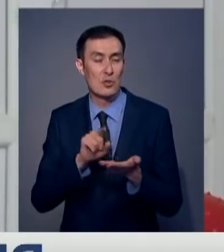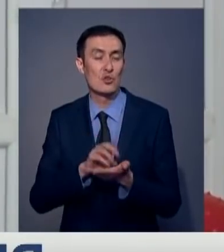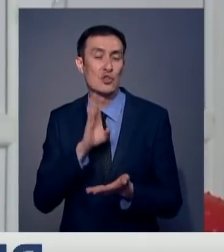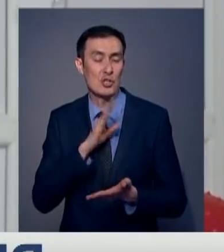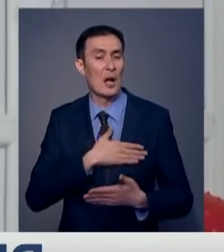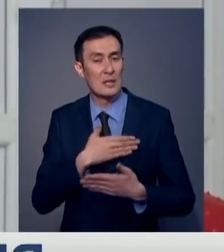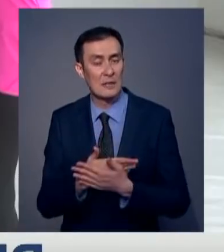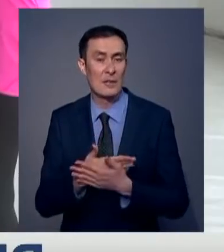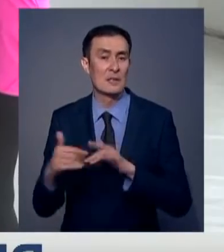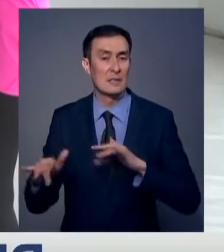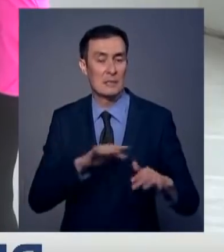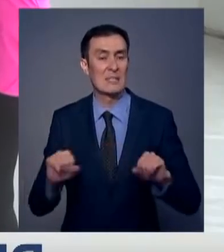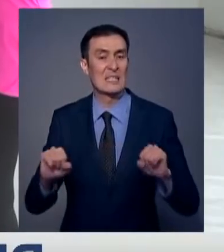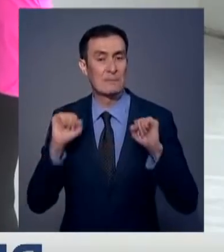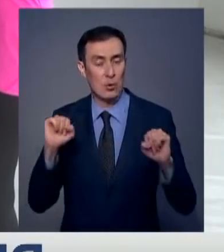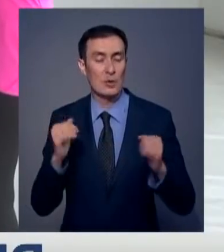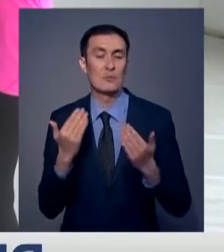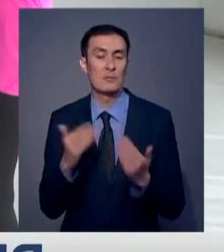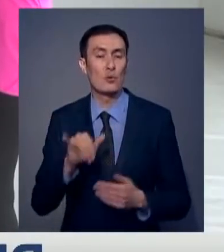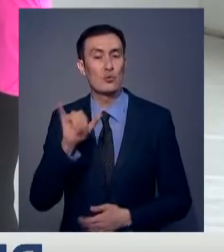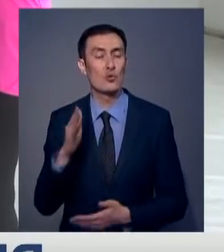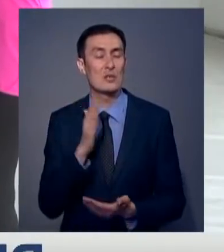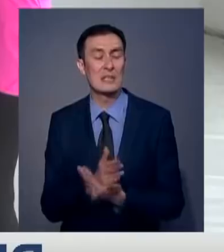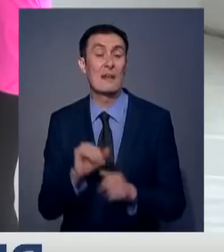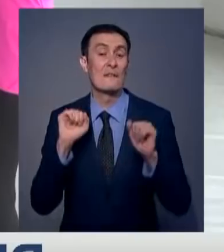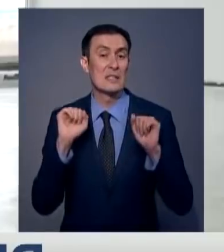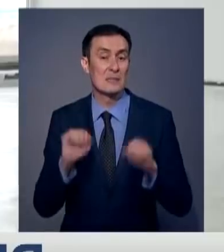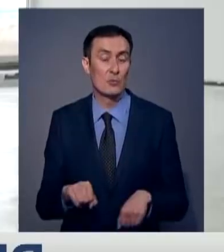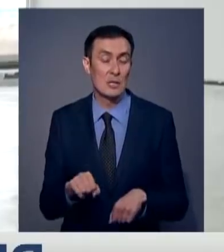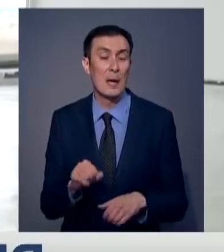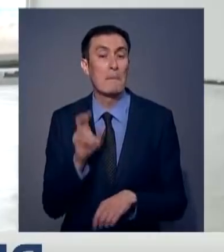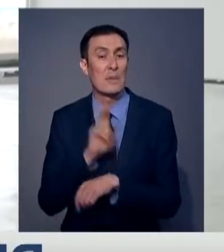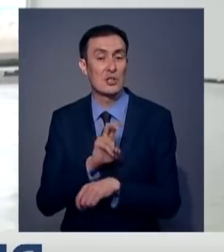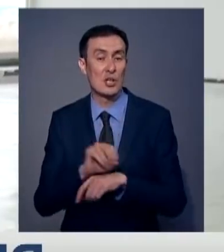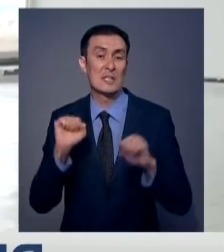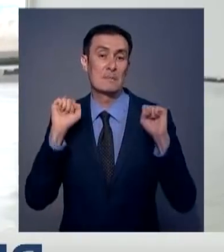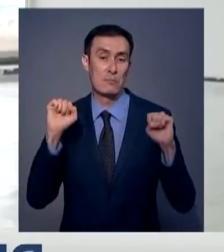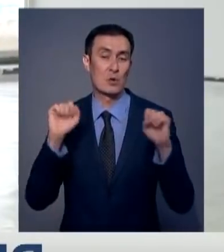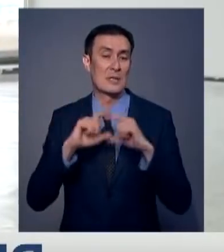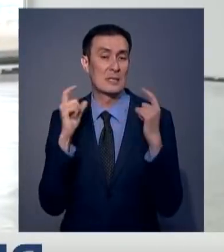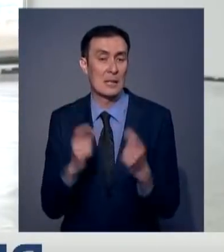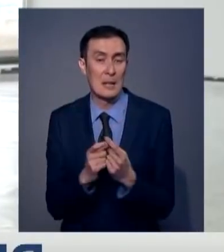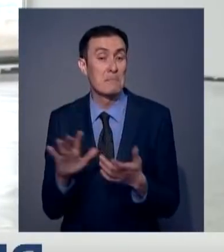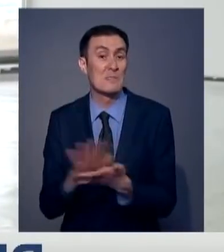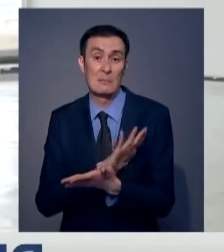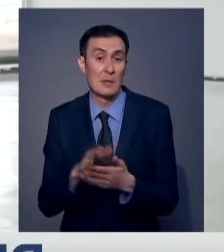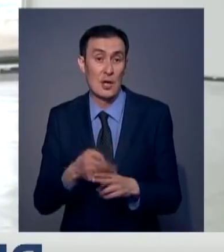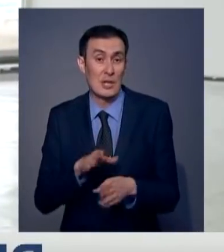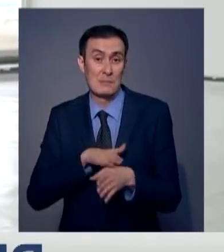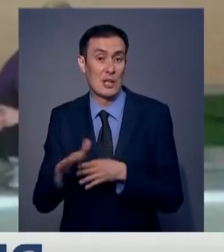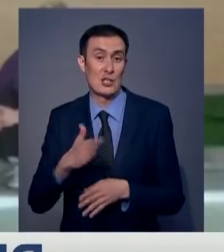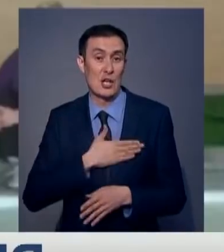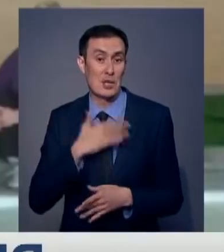женщина активно занялась спортом. Теперь у нее есть возможность посещать спортзал бесплатно. Это же сбылась наша